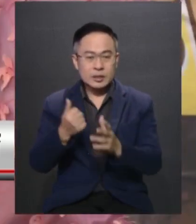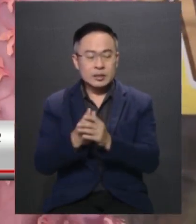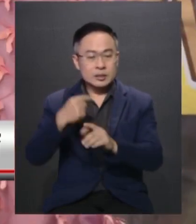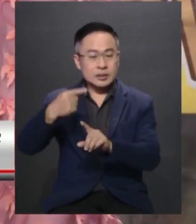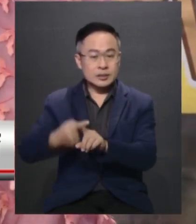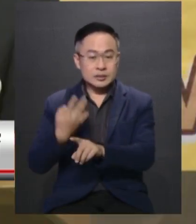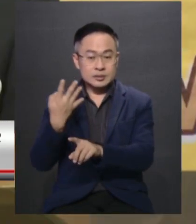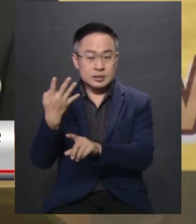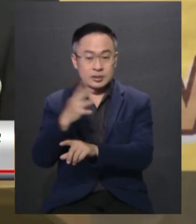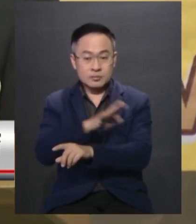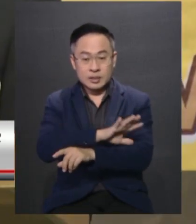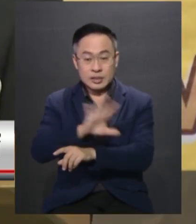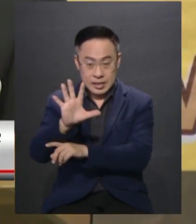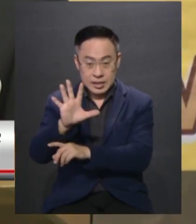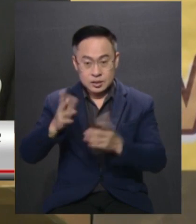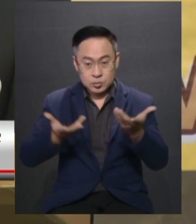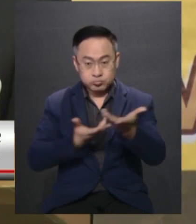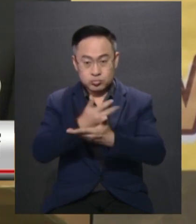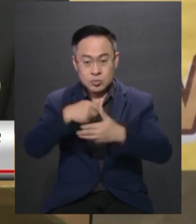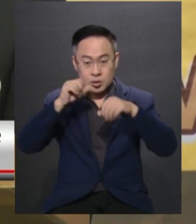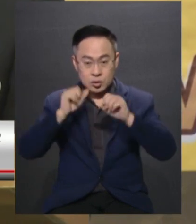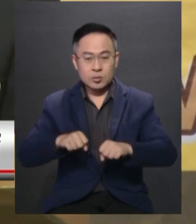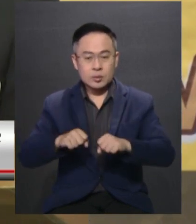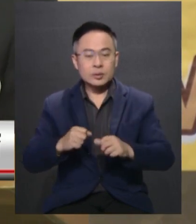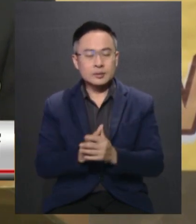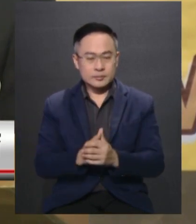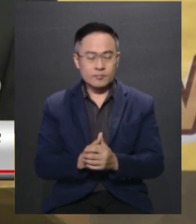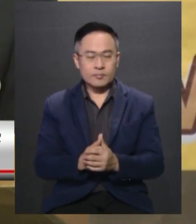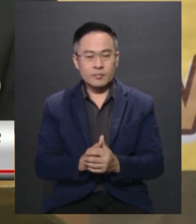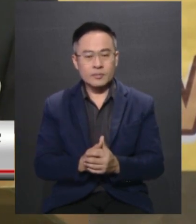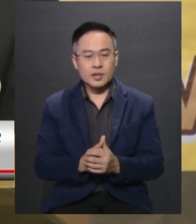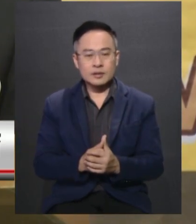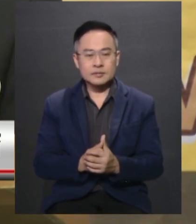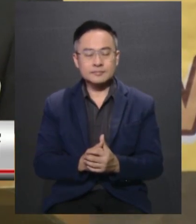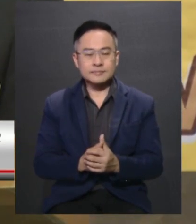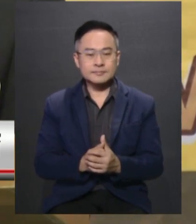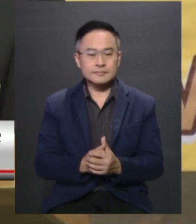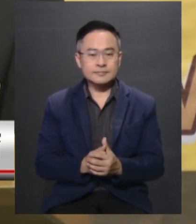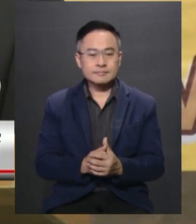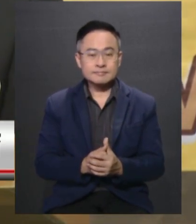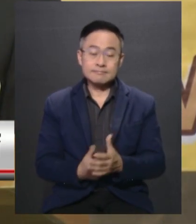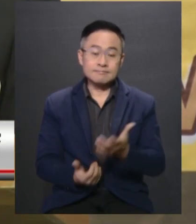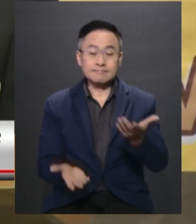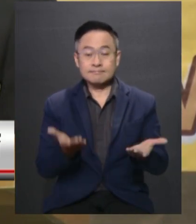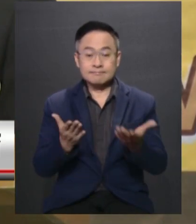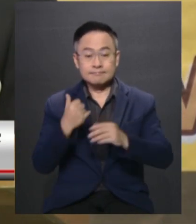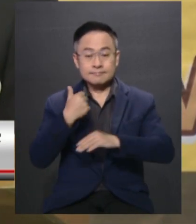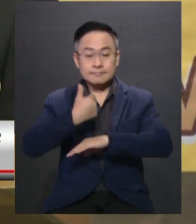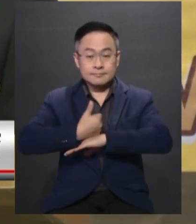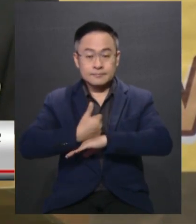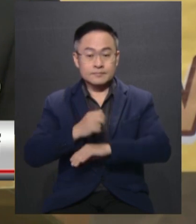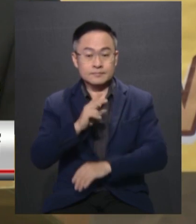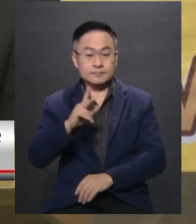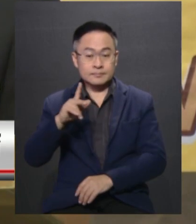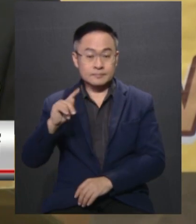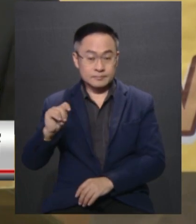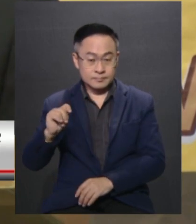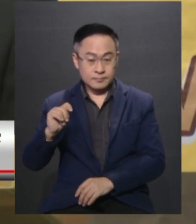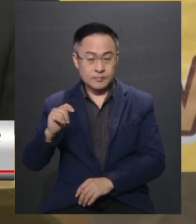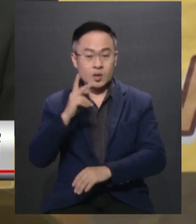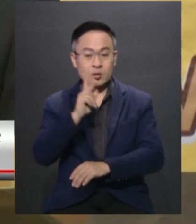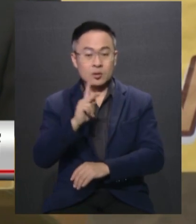5เมษายนนี้นะครับซึ่งคาดว่าจะได้บทสรุปที่ชัดเจนโดยทางดร.ก้องศักดิ์ยอดมณีผู้ว่าการ